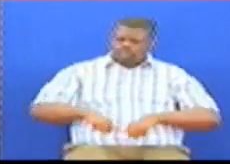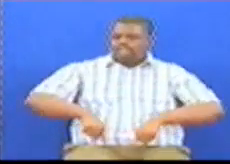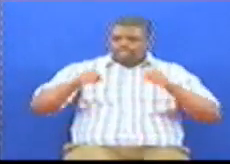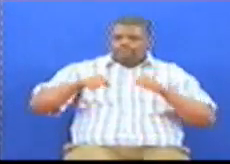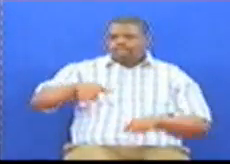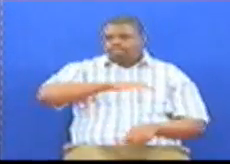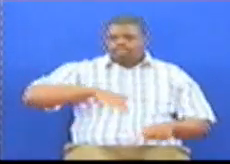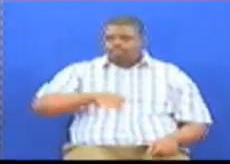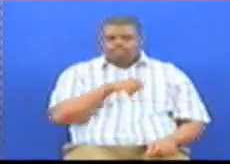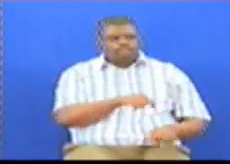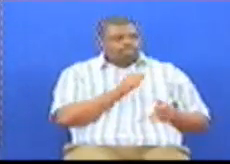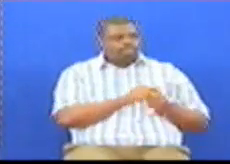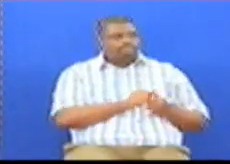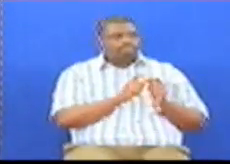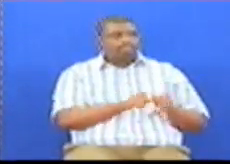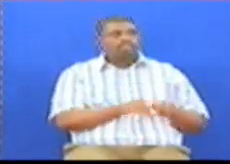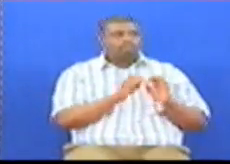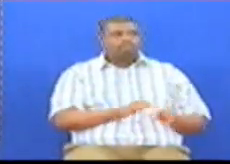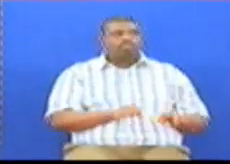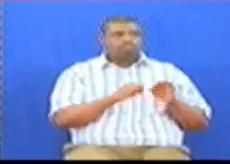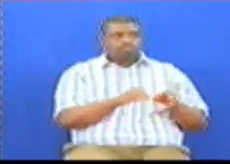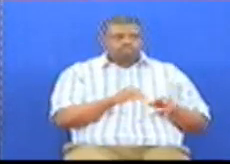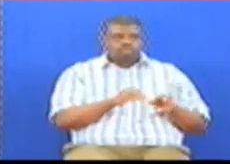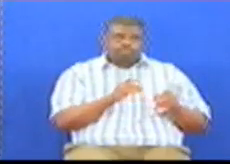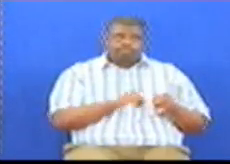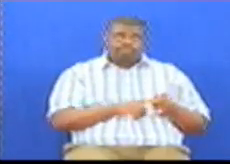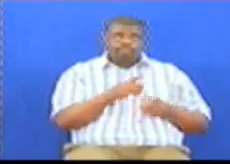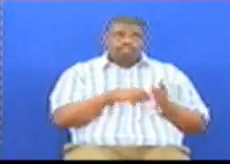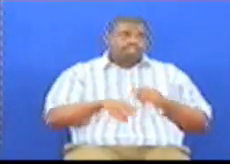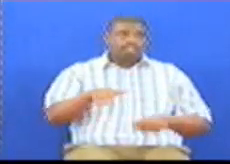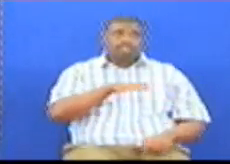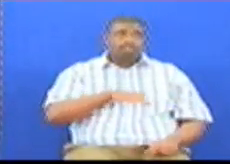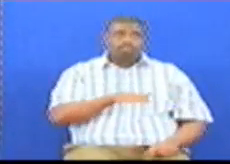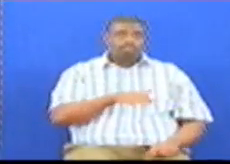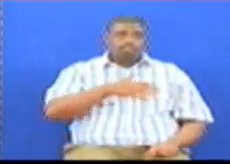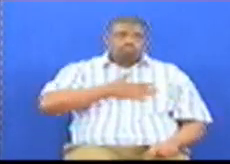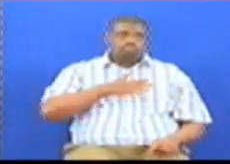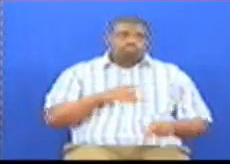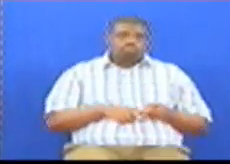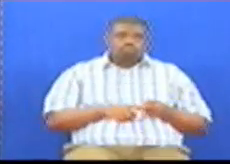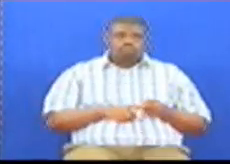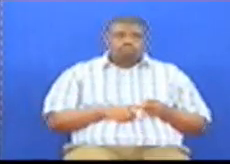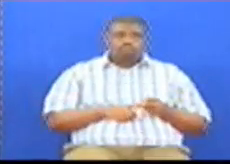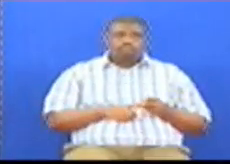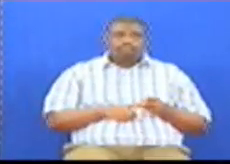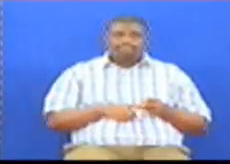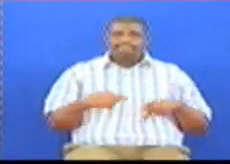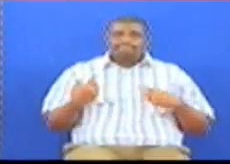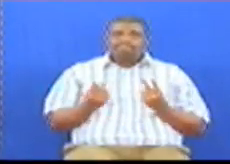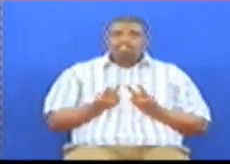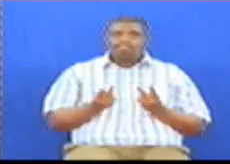yale. Basi mambo yao mazuri, wajulikane wa hazard katika eneo letu, basi nao wapate eneo lao kujitawala. Lakini lingine,